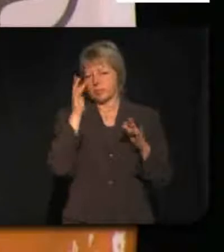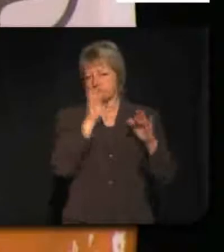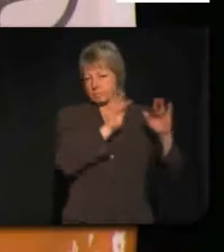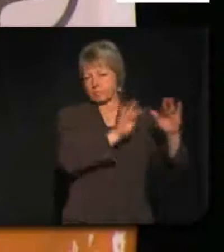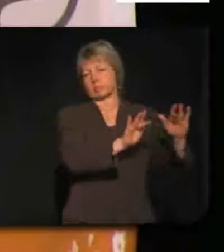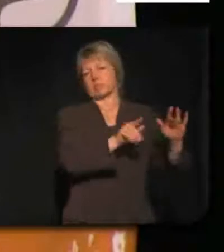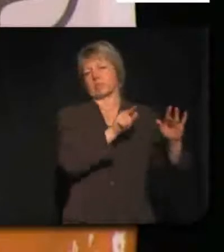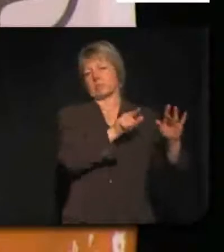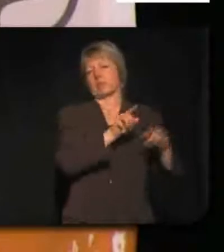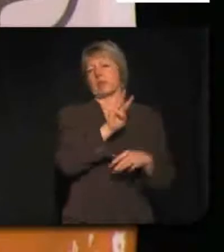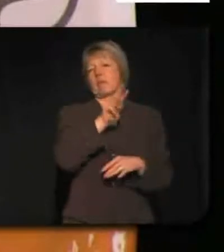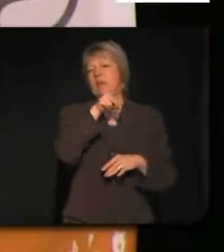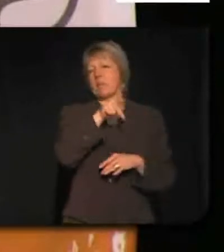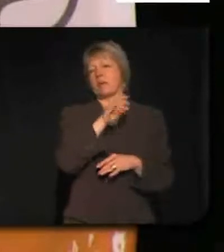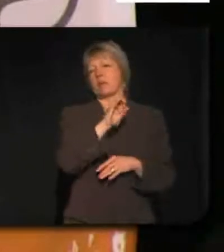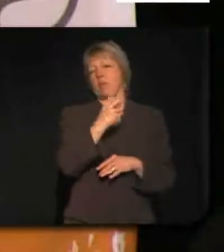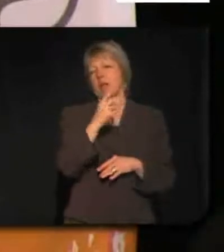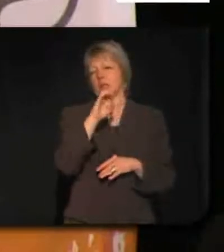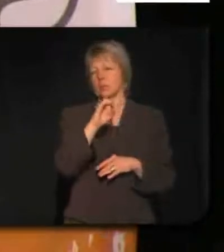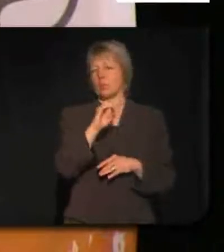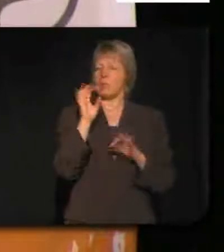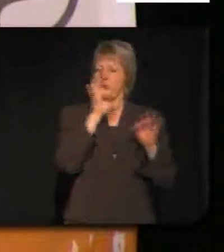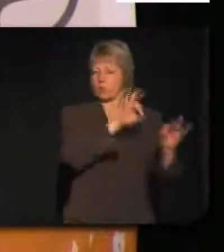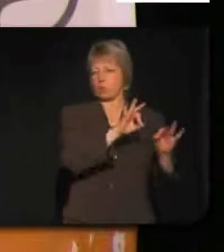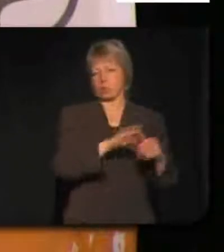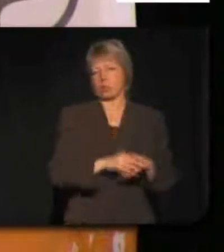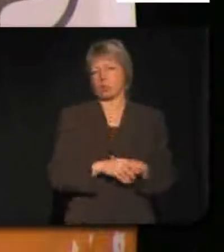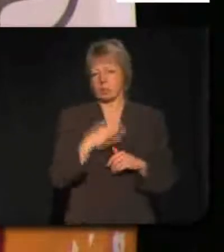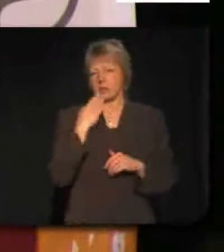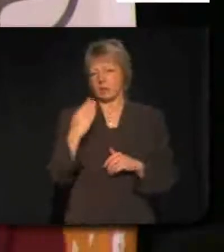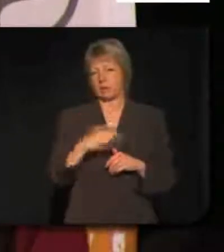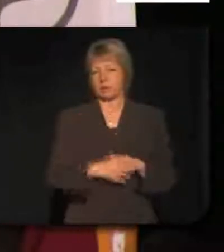WP 010 zuzustimmen danke